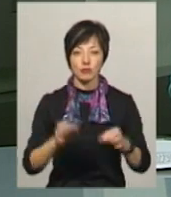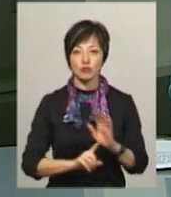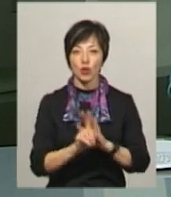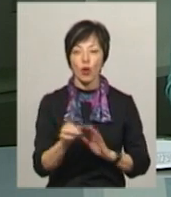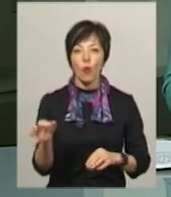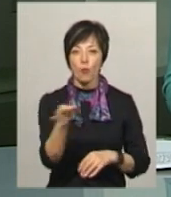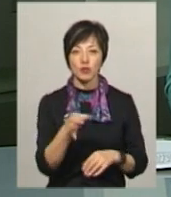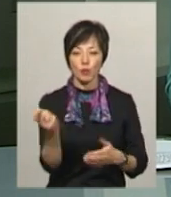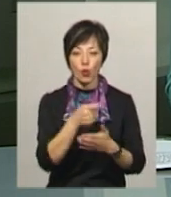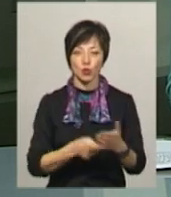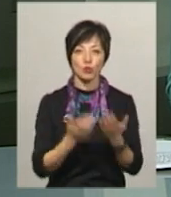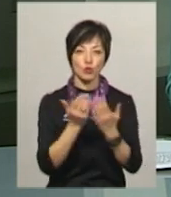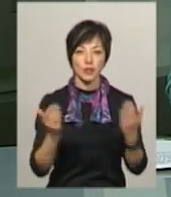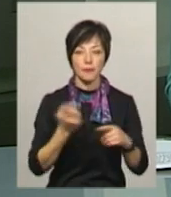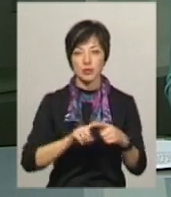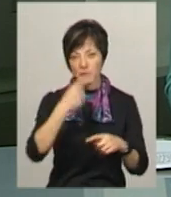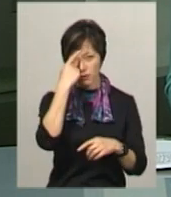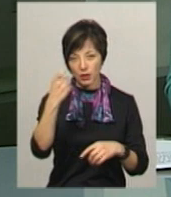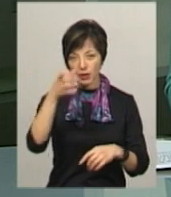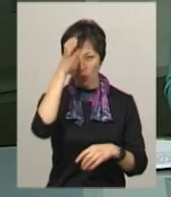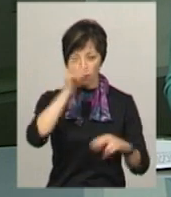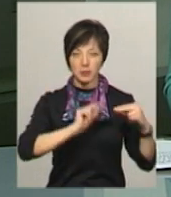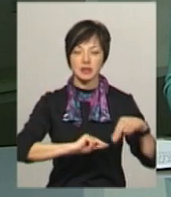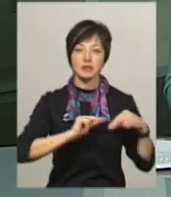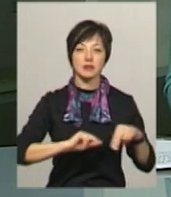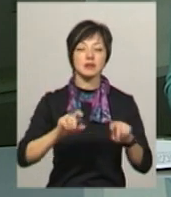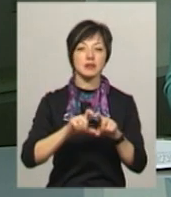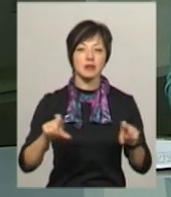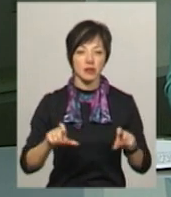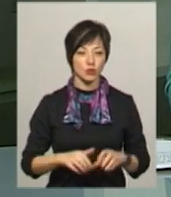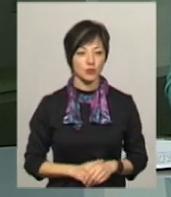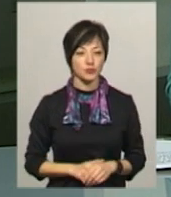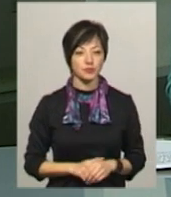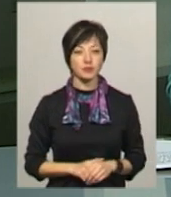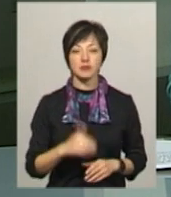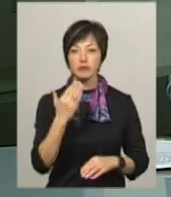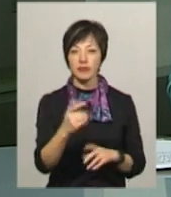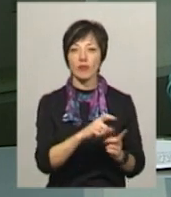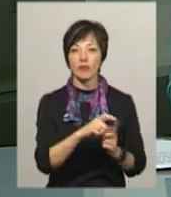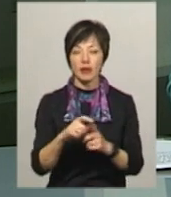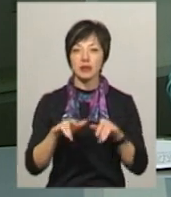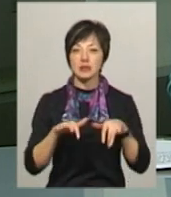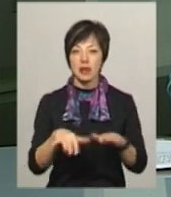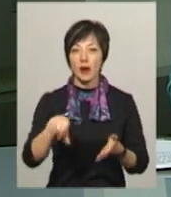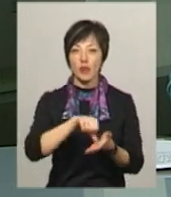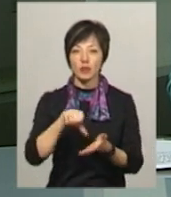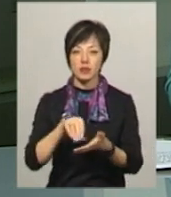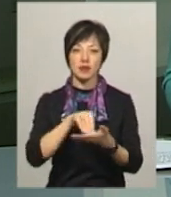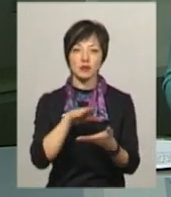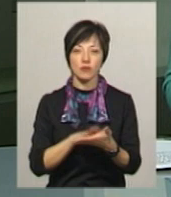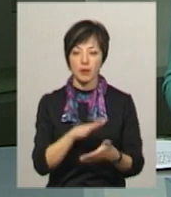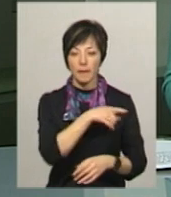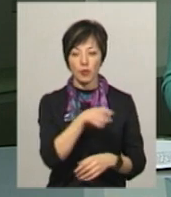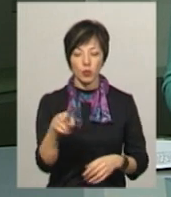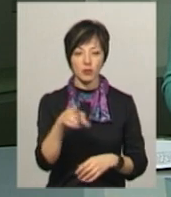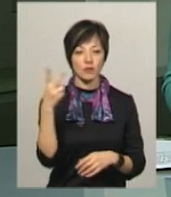обласному художньому музеї. Про це повідомила наукова співробітниця закладу Ольга Нікітіна. За її словами, на захід учасники реєструвались